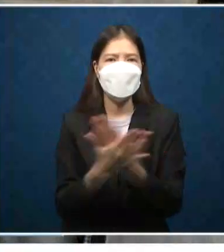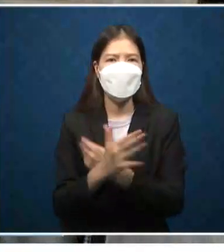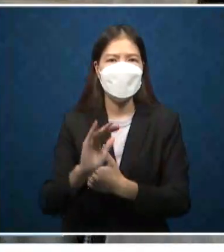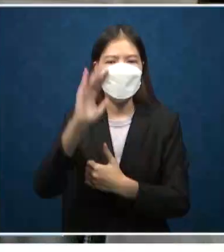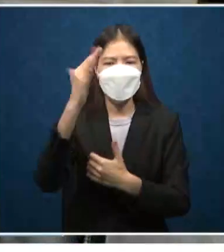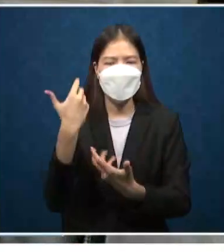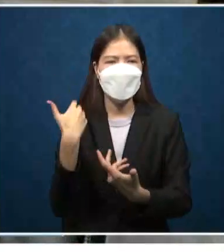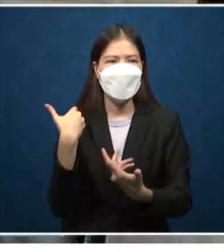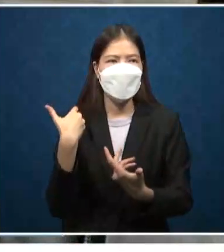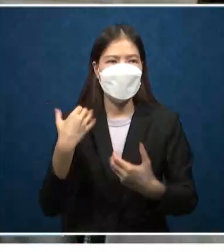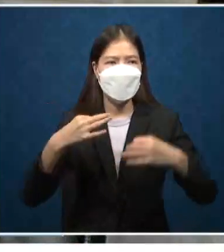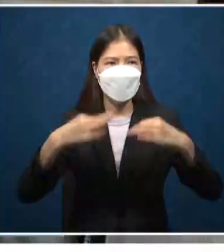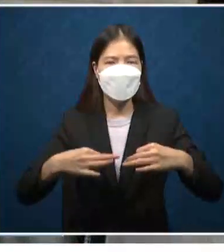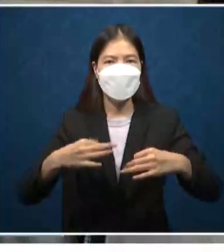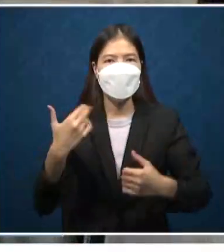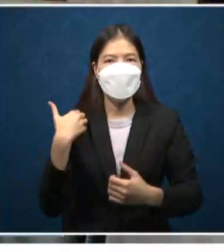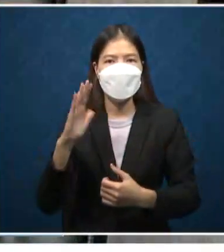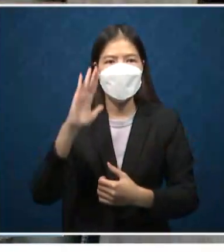ยครับ